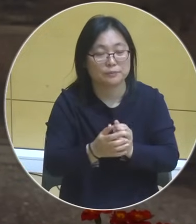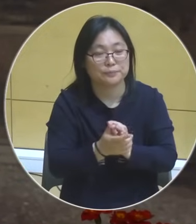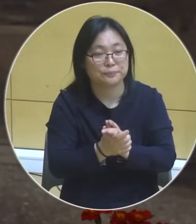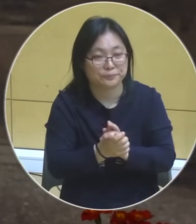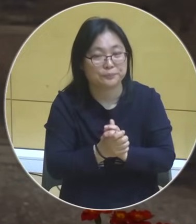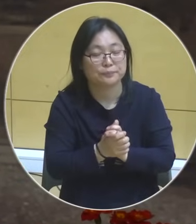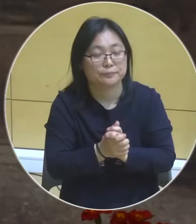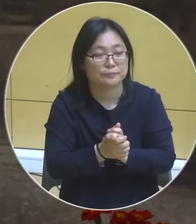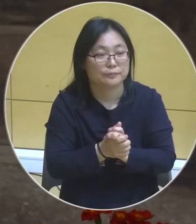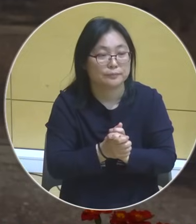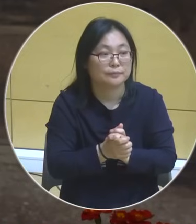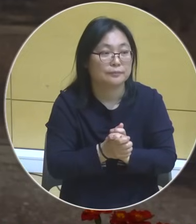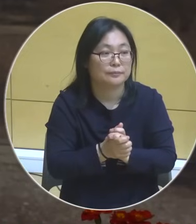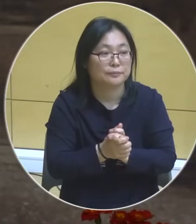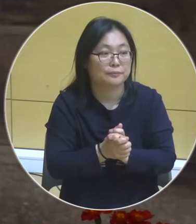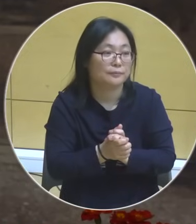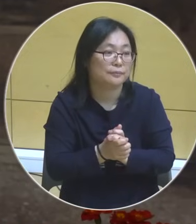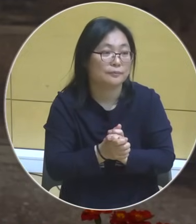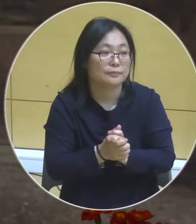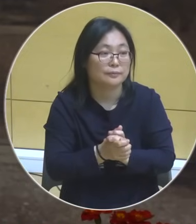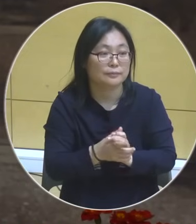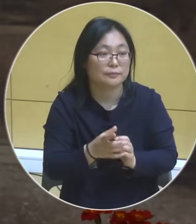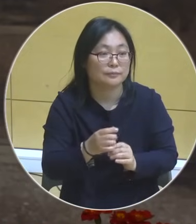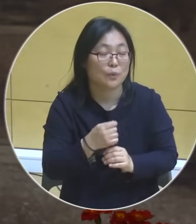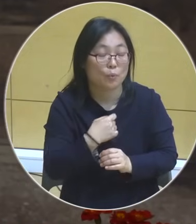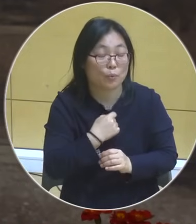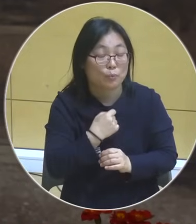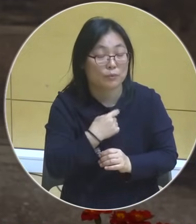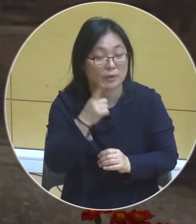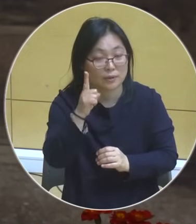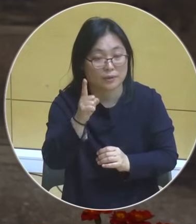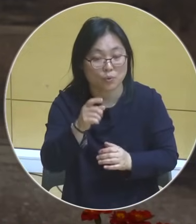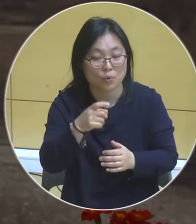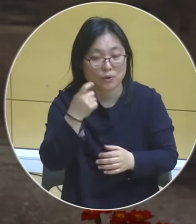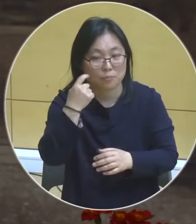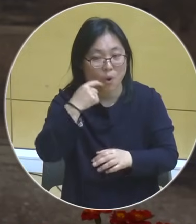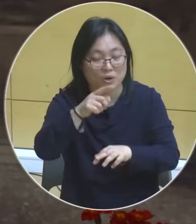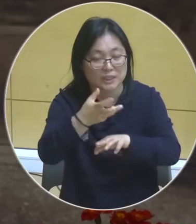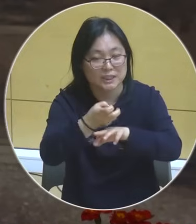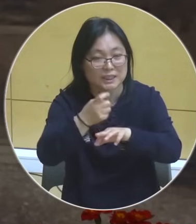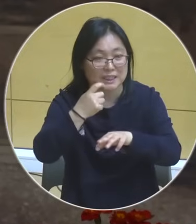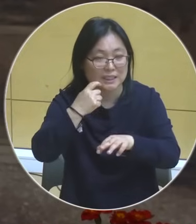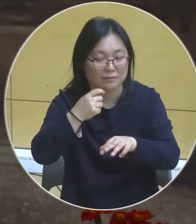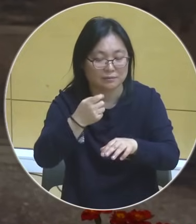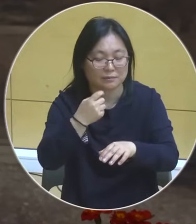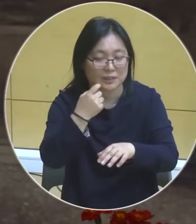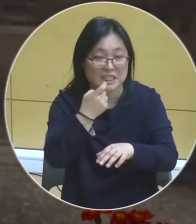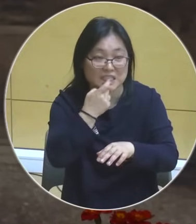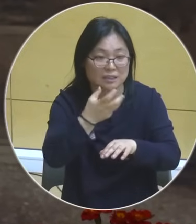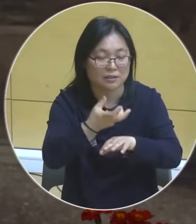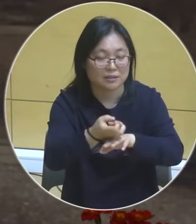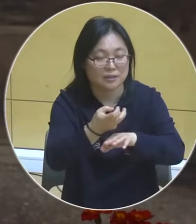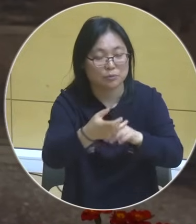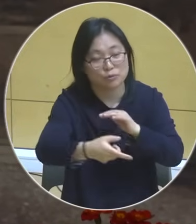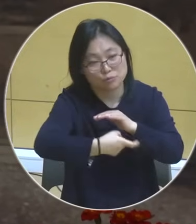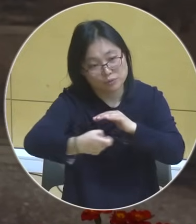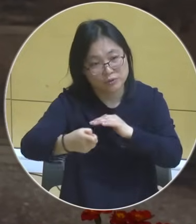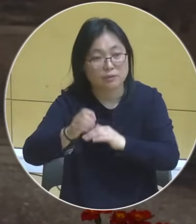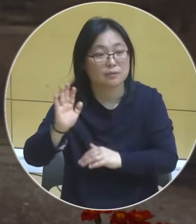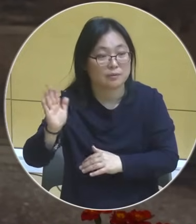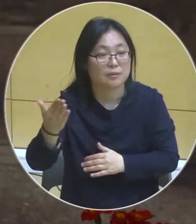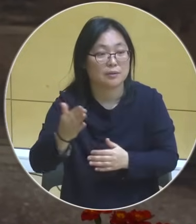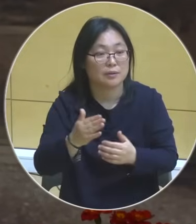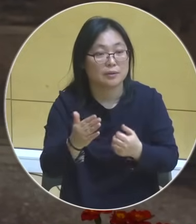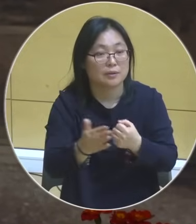좋은지 안 좋은지 잘 모르겠습니다만은 외투 하나, 그리고 은과 금을 훔치게 되었습니다.